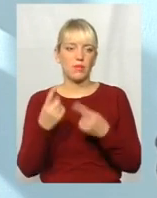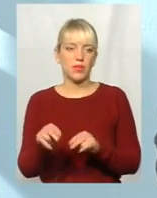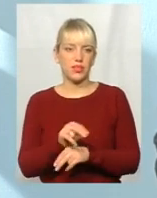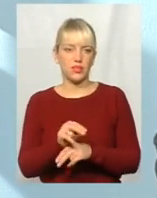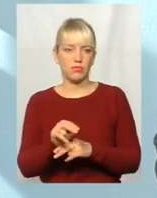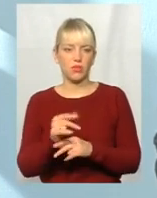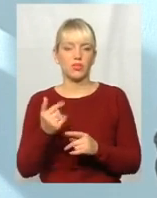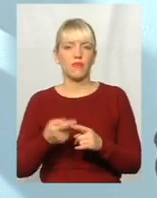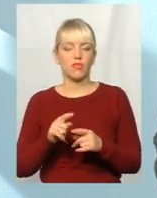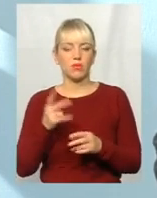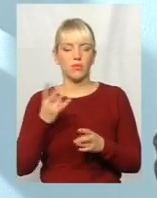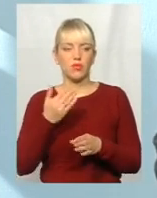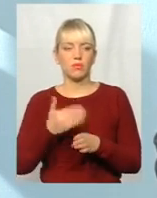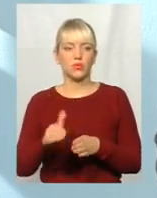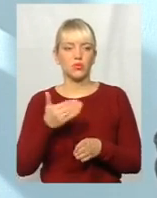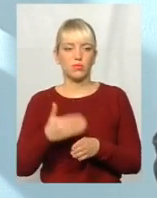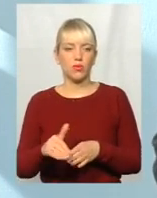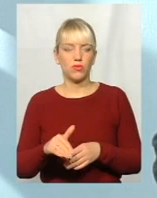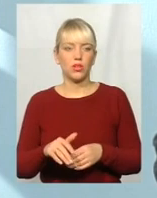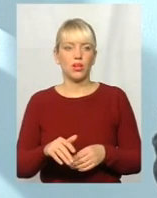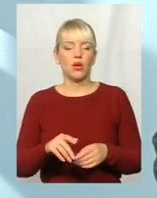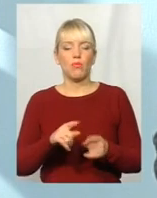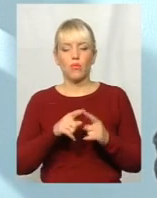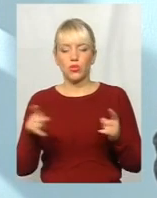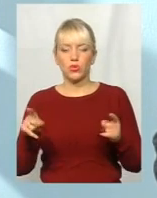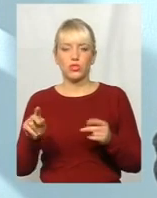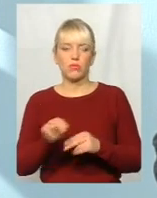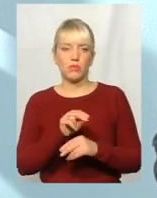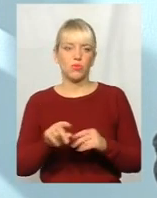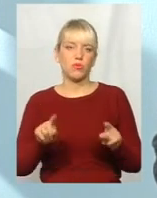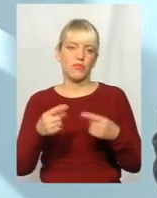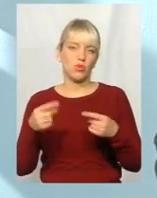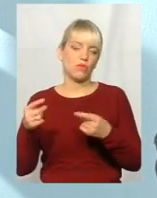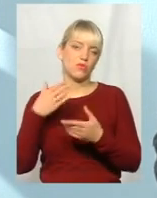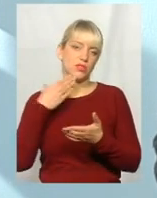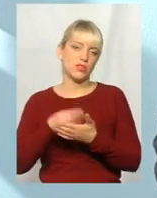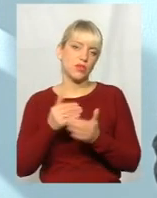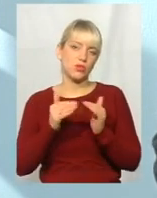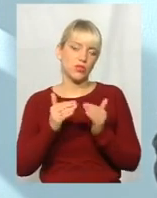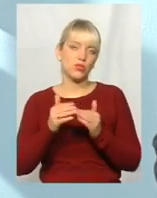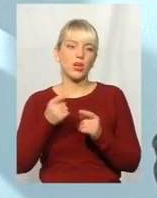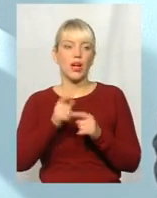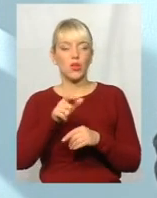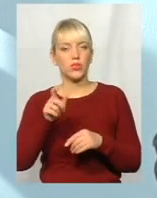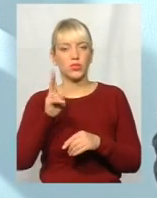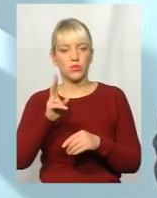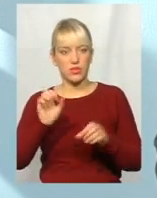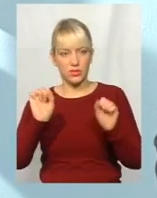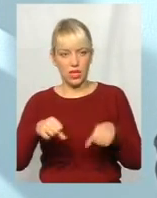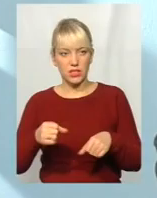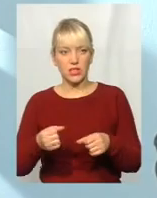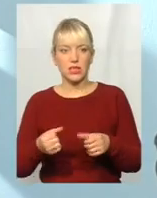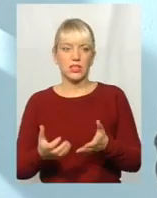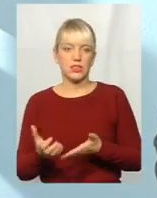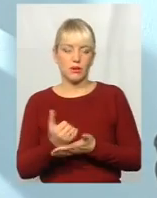ремонт, вони будуть поступово поточним ремонтом відновлювати свій будинок. Ті мешканці, які будуть здатні зібрати